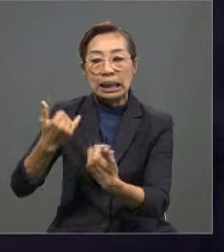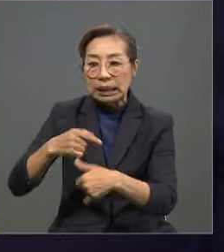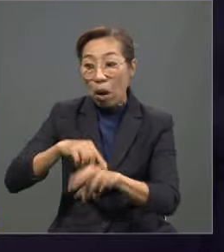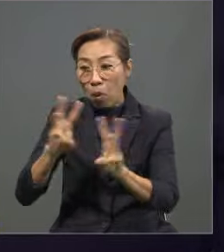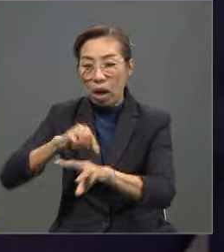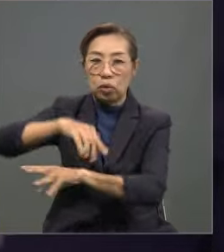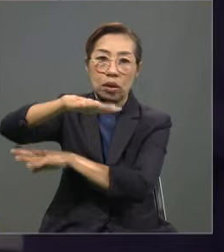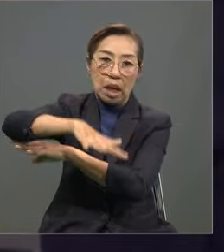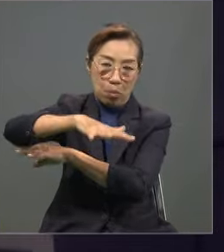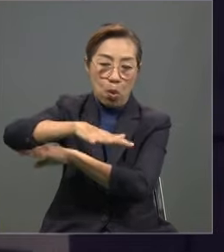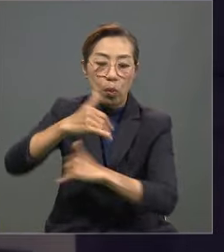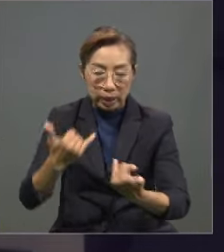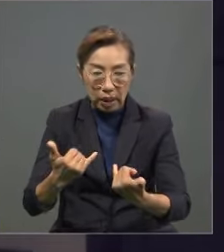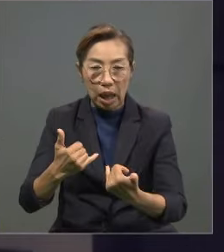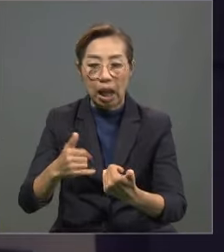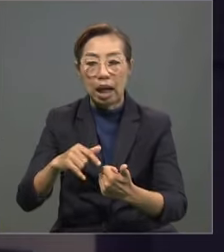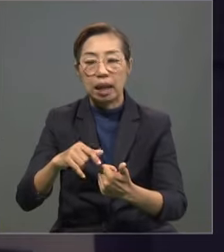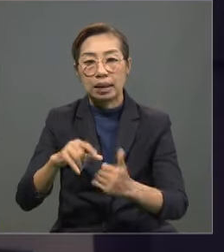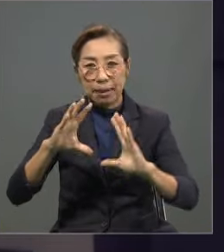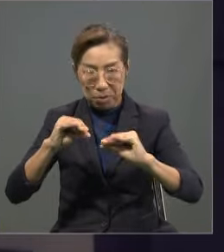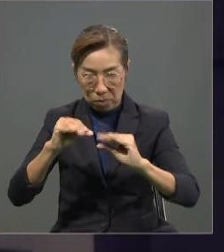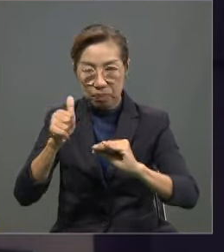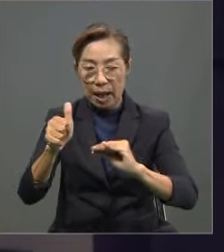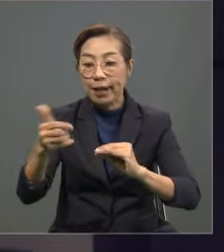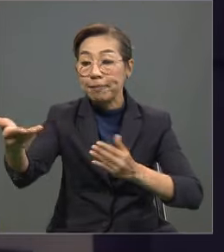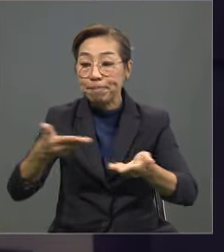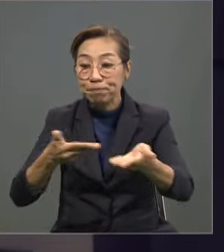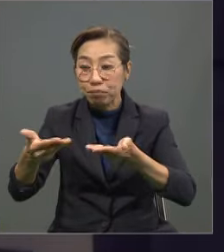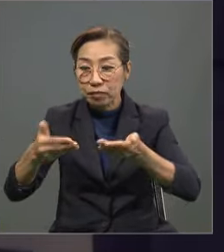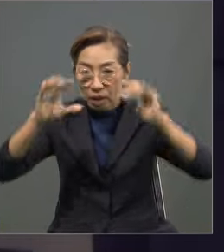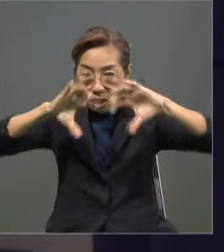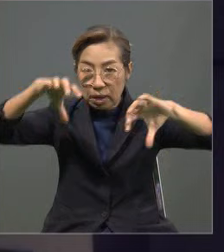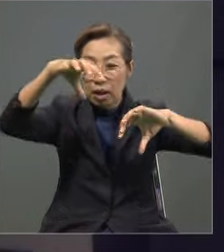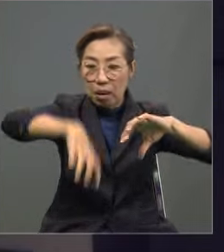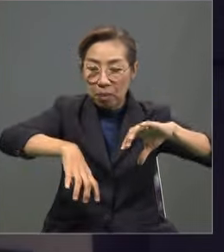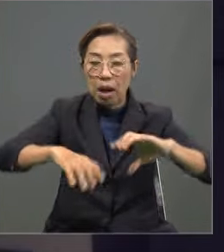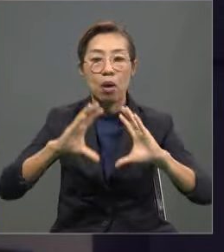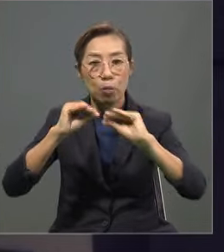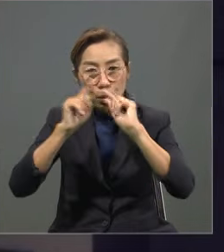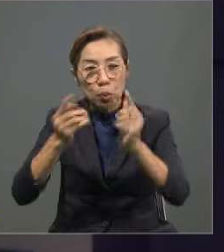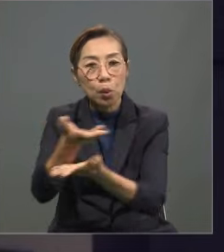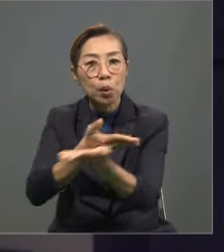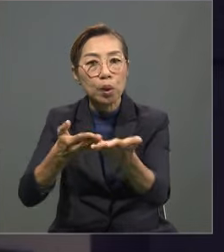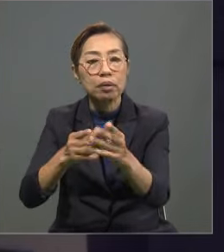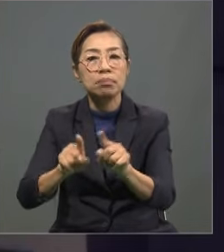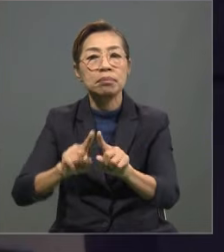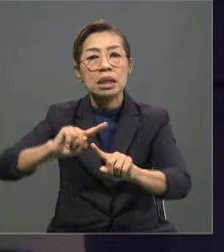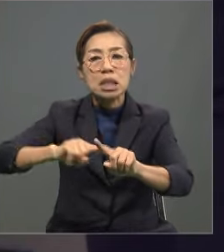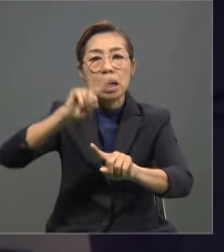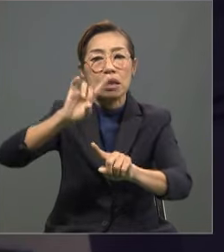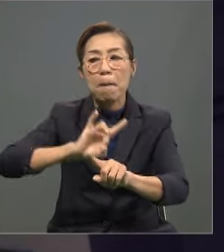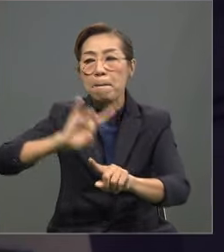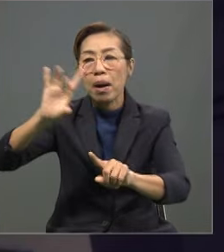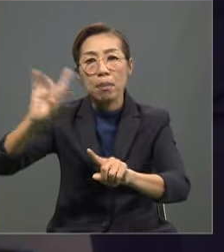นี้ก็คือ17:00นเท่านั้นจึงได้มีการนัดประชุมกันที่ทำเนียบรัฐบาลค่ะก็เป็นการพบปะกันตามปกติเดือนละครั้งค่ะ